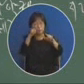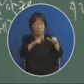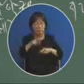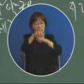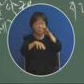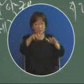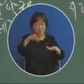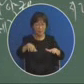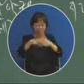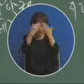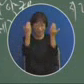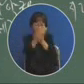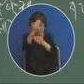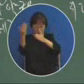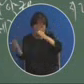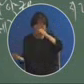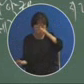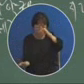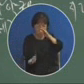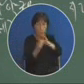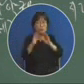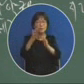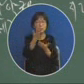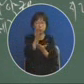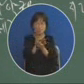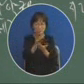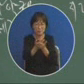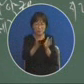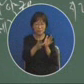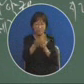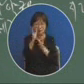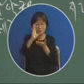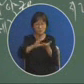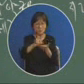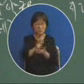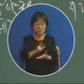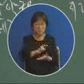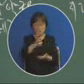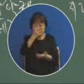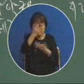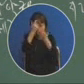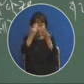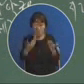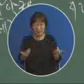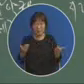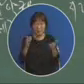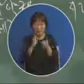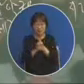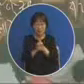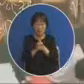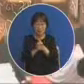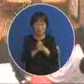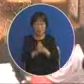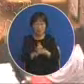constantly fulfilled be fulfilled upon our fields. 예수 그리스도 이름으로 기도하옵나이다. In Jesus Christ's name we pray. Amen.